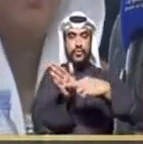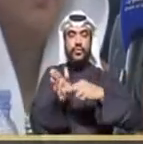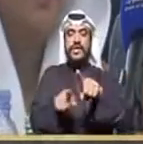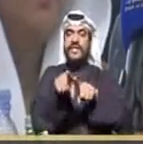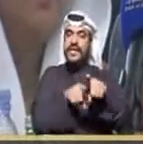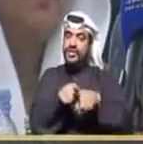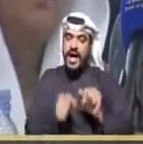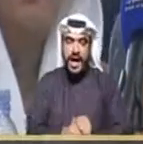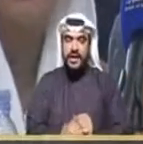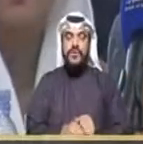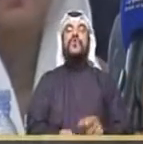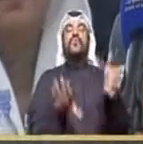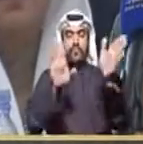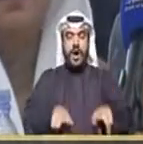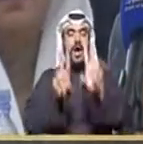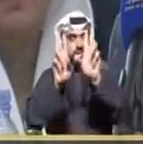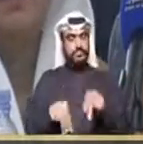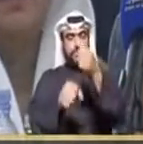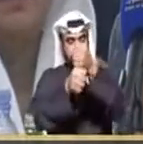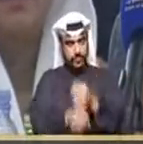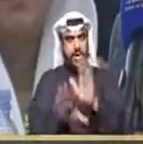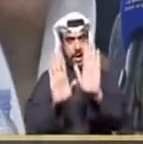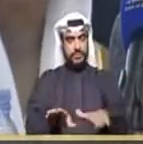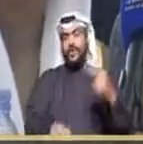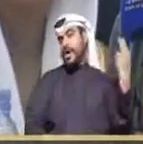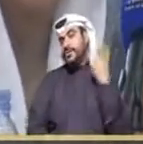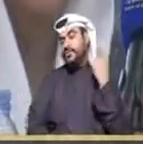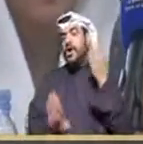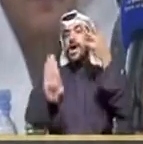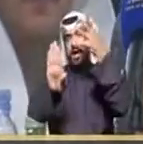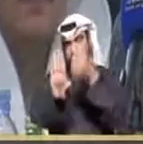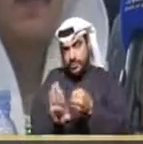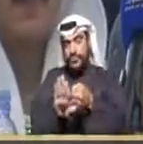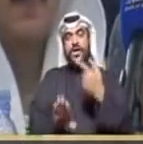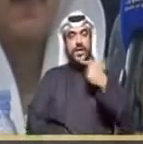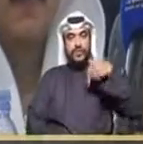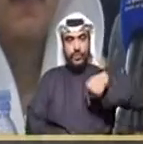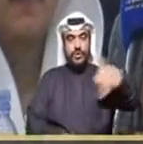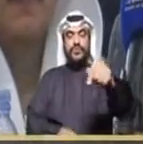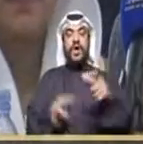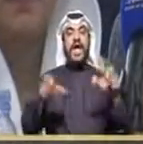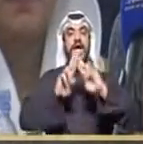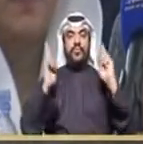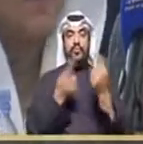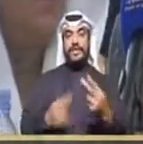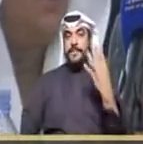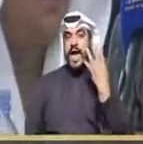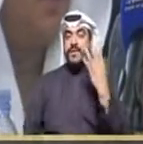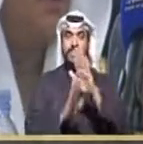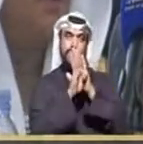الشقيق والإبقاء بما تعهدت به من خلال المؤتمر الرابع لدعم